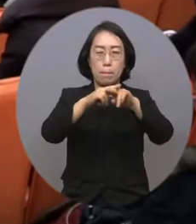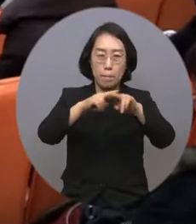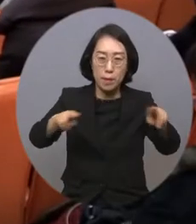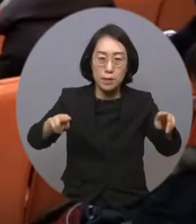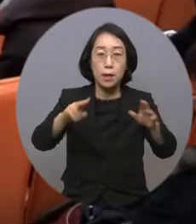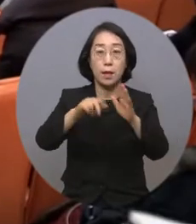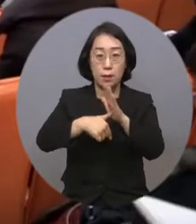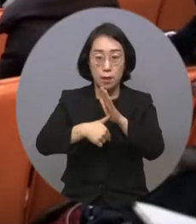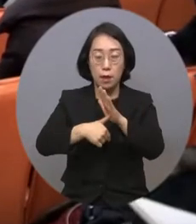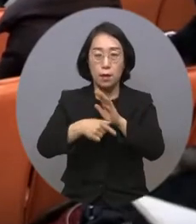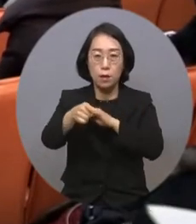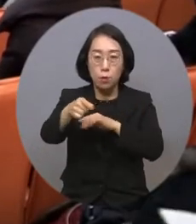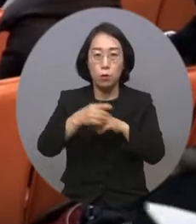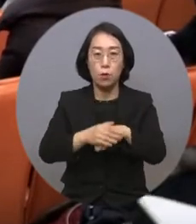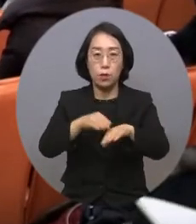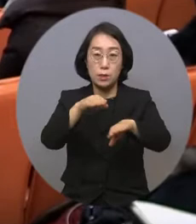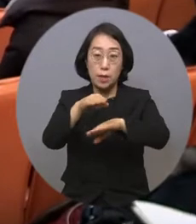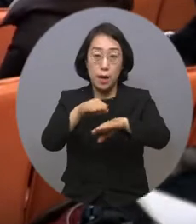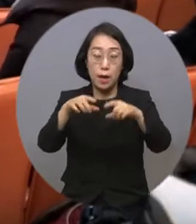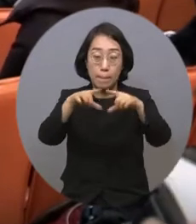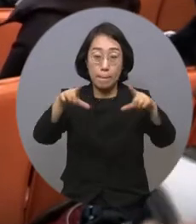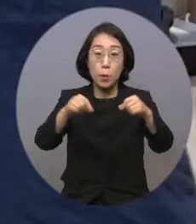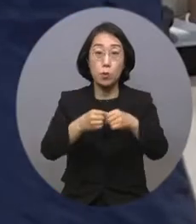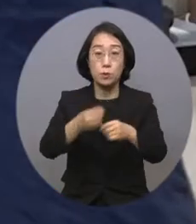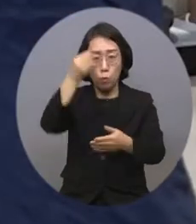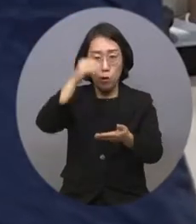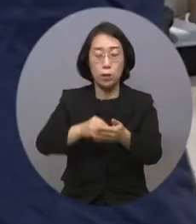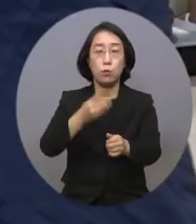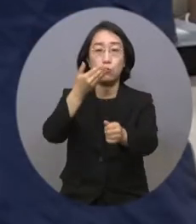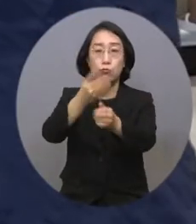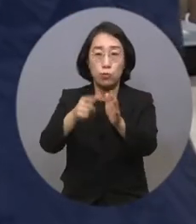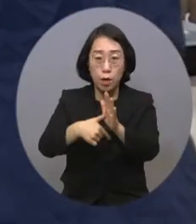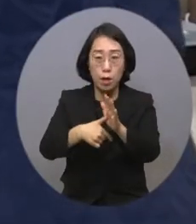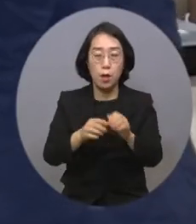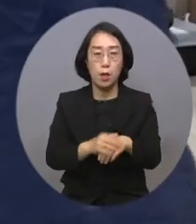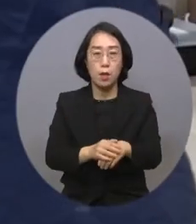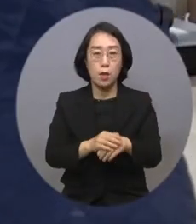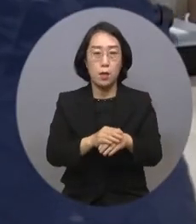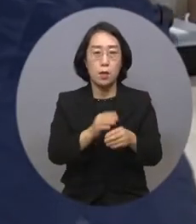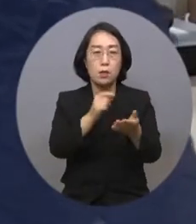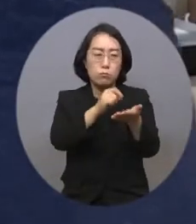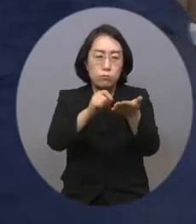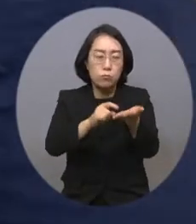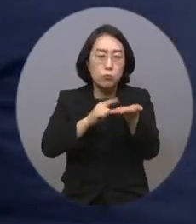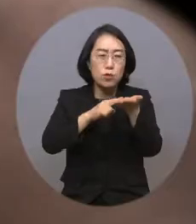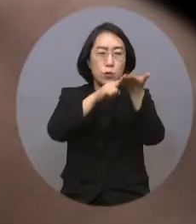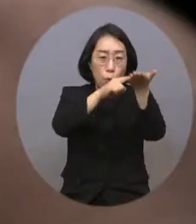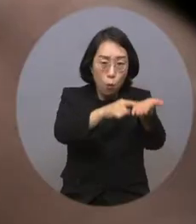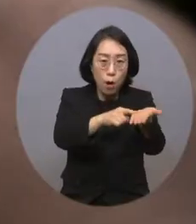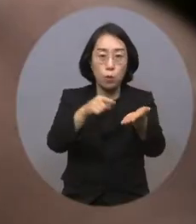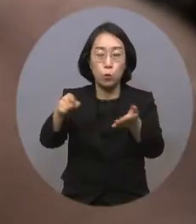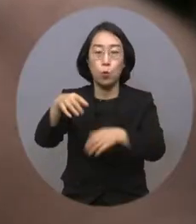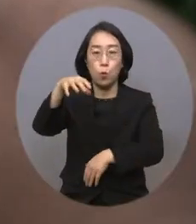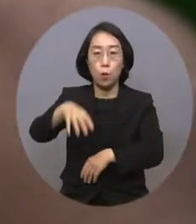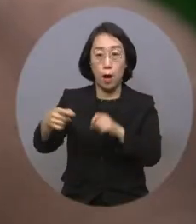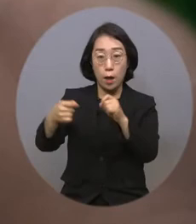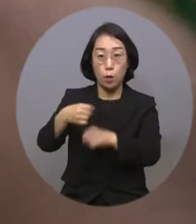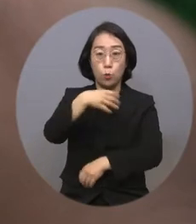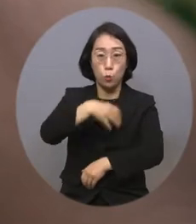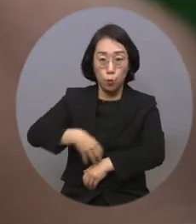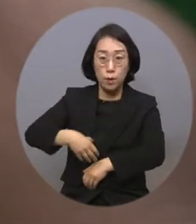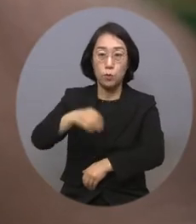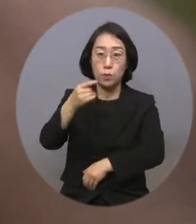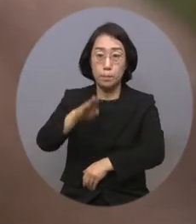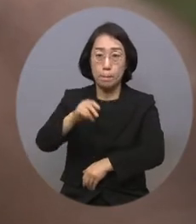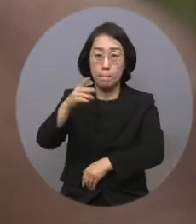말소 등으로 장애인 자동차 표지를 반납할 경우 차량 등록 부서에 폐차 신고를 하고 거주지 읍면동